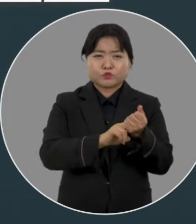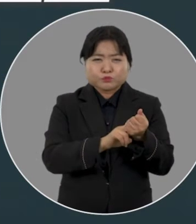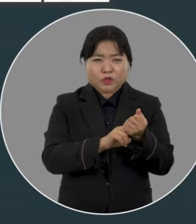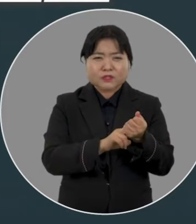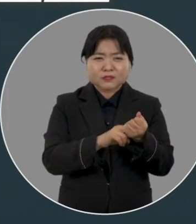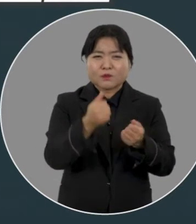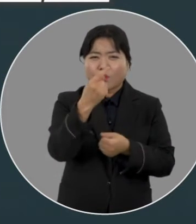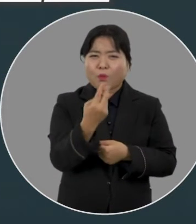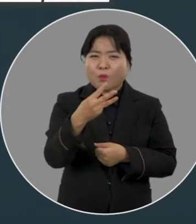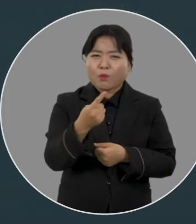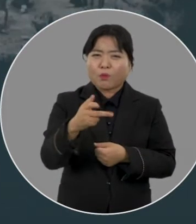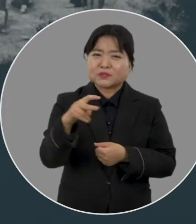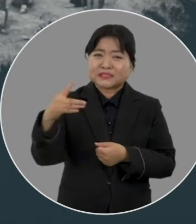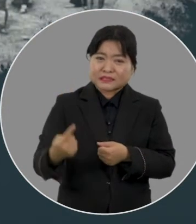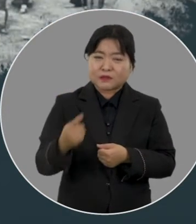숨겨진 홀로코스트라고 해서